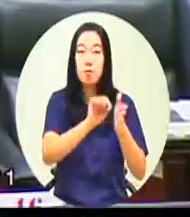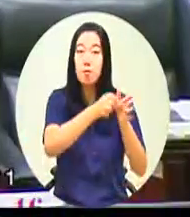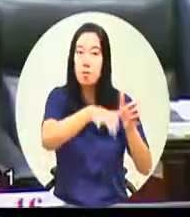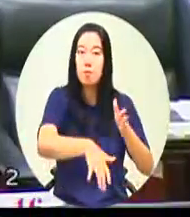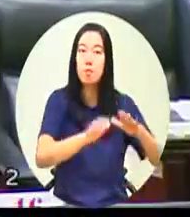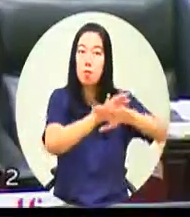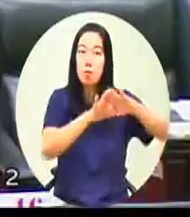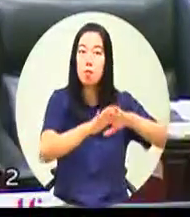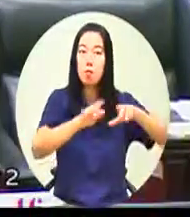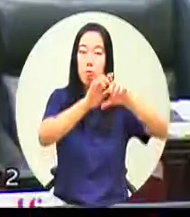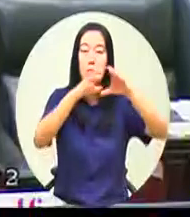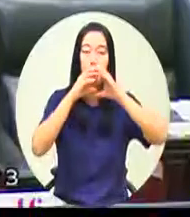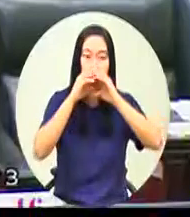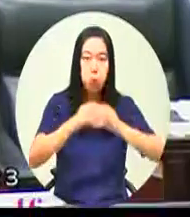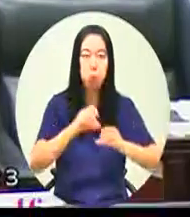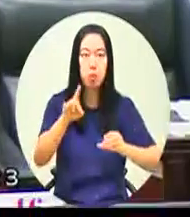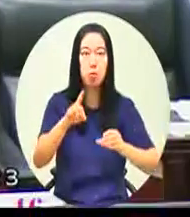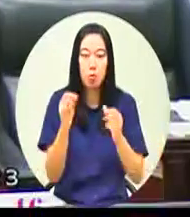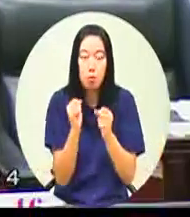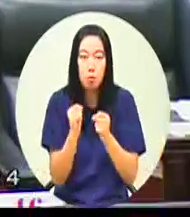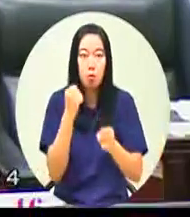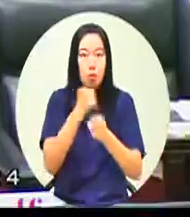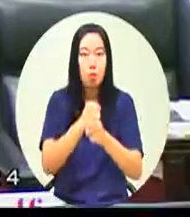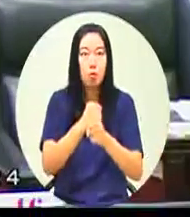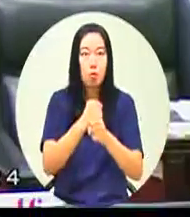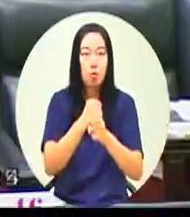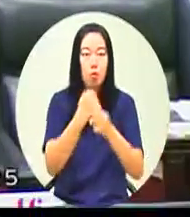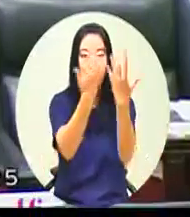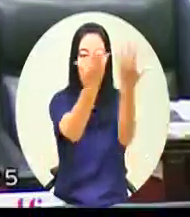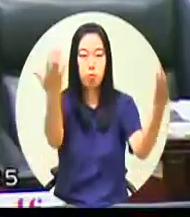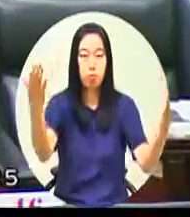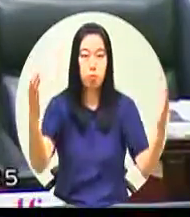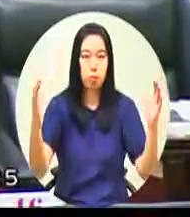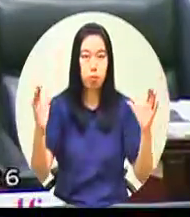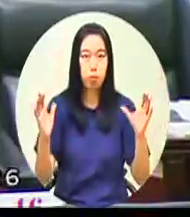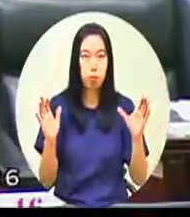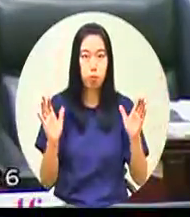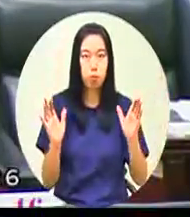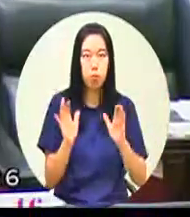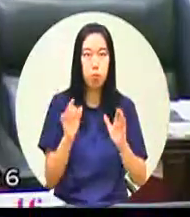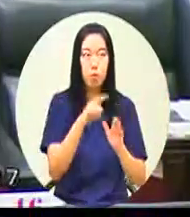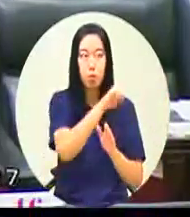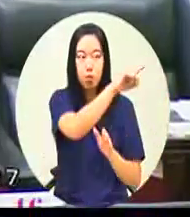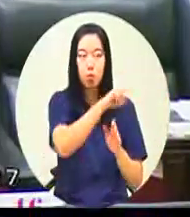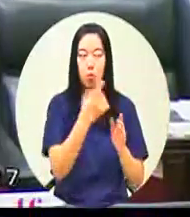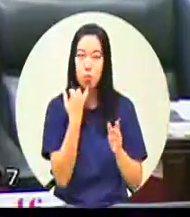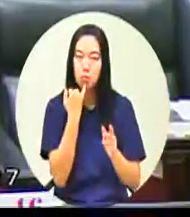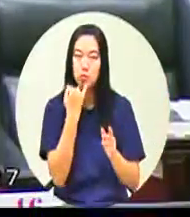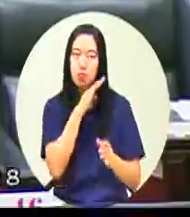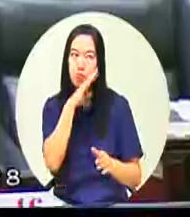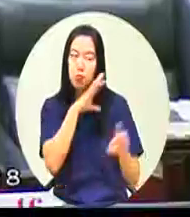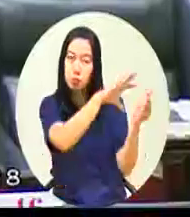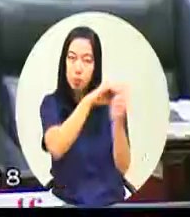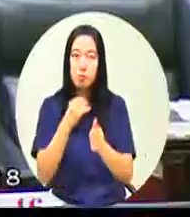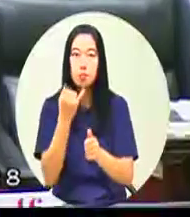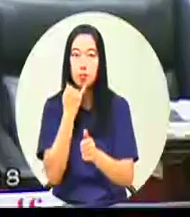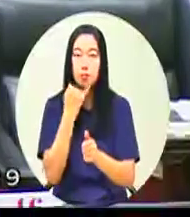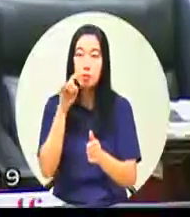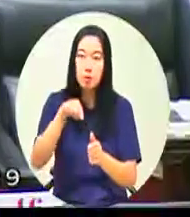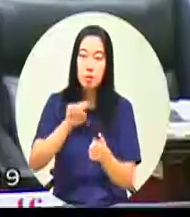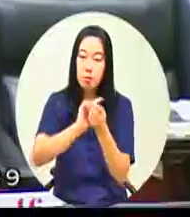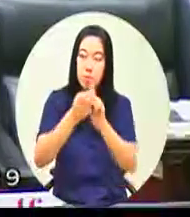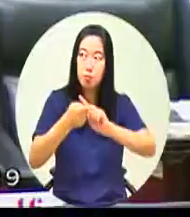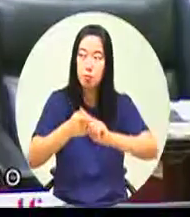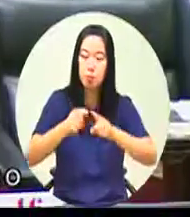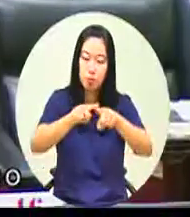的时拢有做迄个炸饼啊，啊咧炸鱼温啊。我想讲，这咱是毋是用太阳能会当来研究看卖